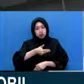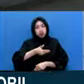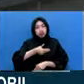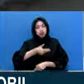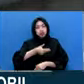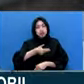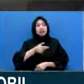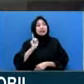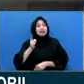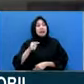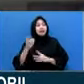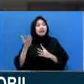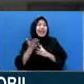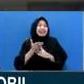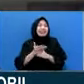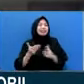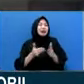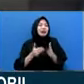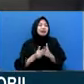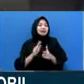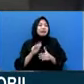tempat acara yang terbatas